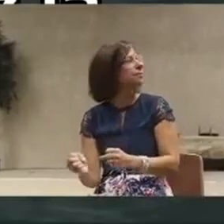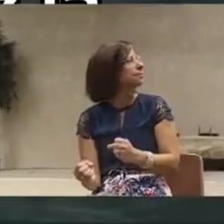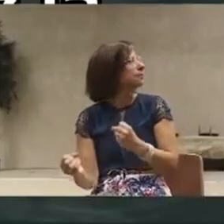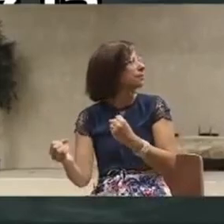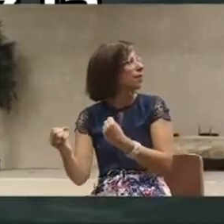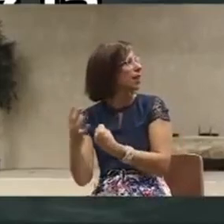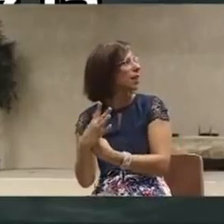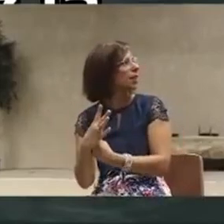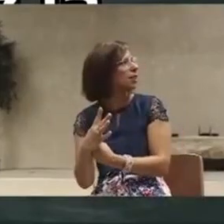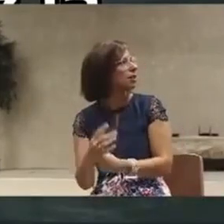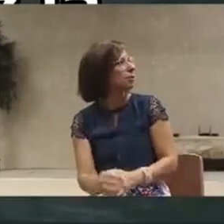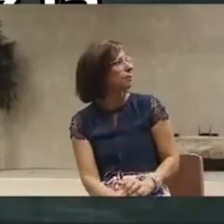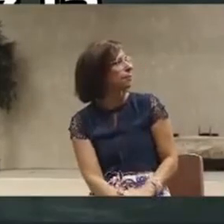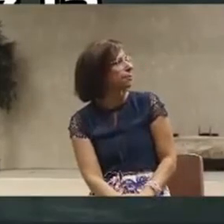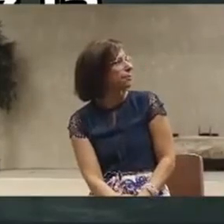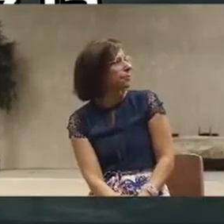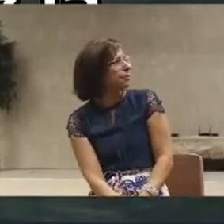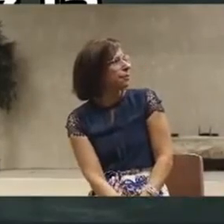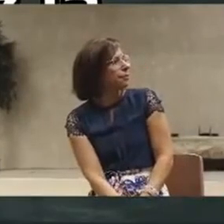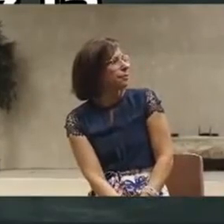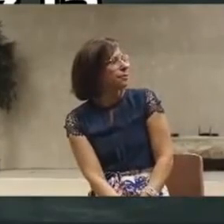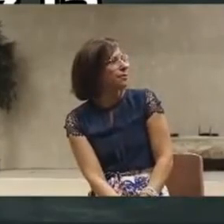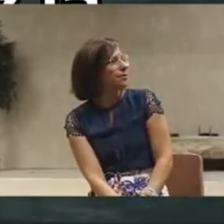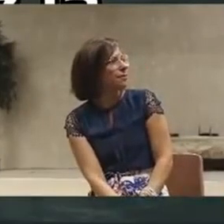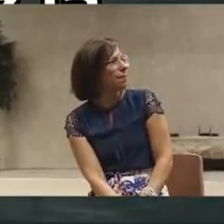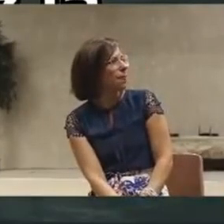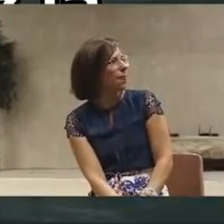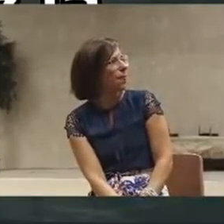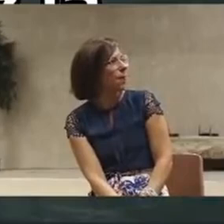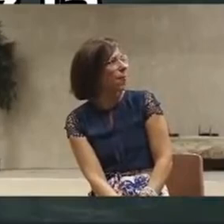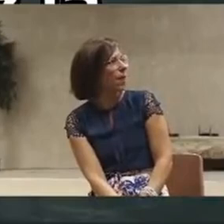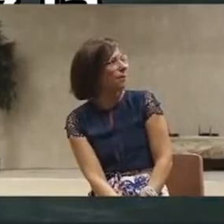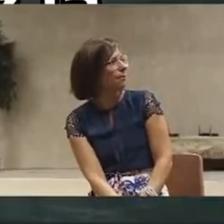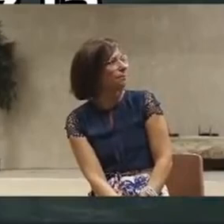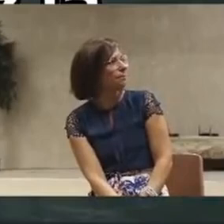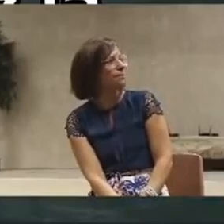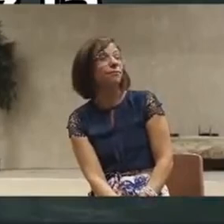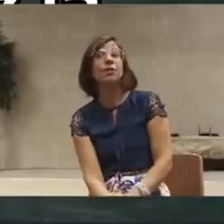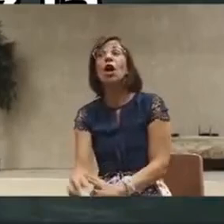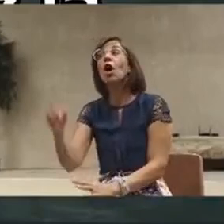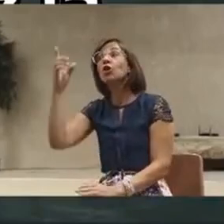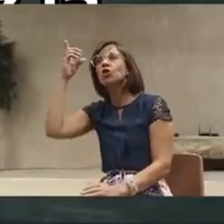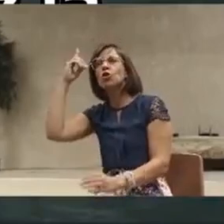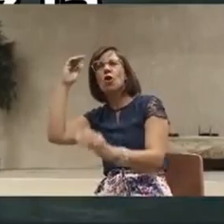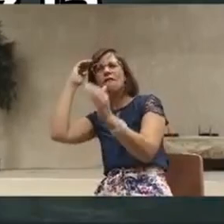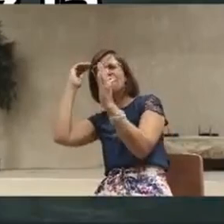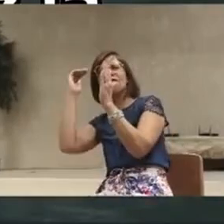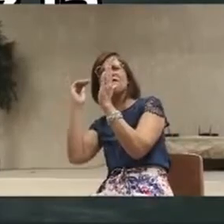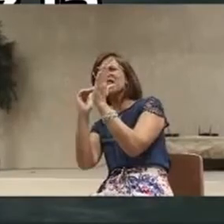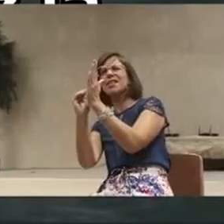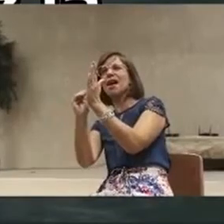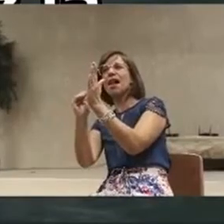qui n'ait été humaine, et Dieu qui est fidèle, merci Seigneur pour sa fidélité,